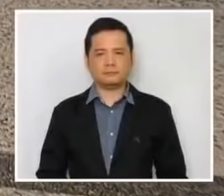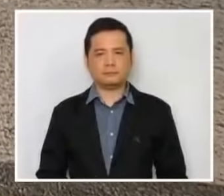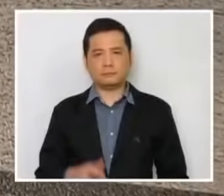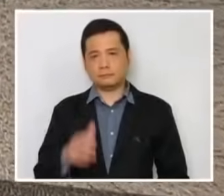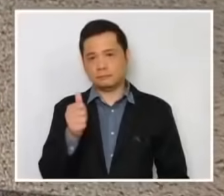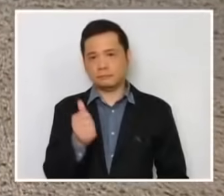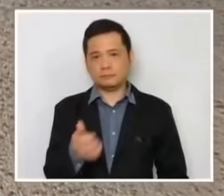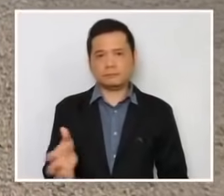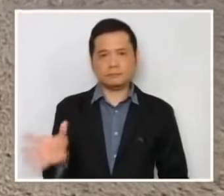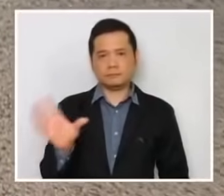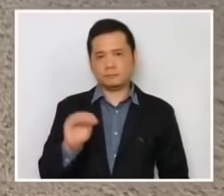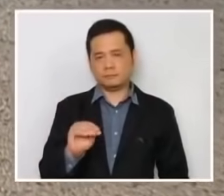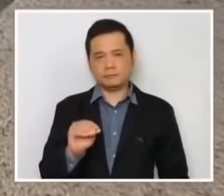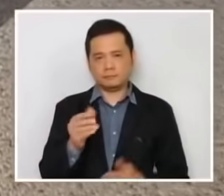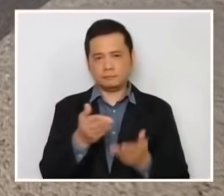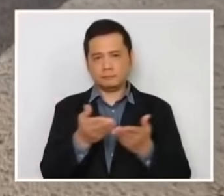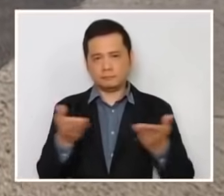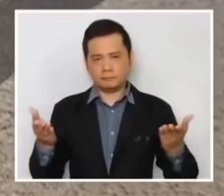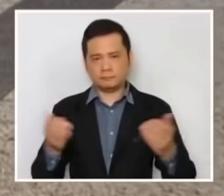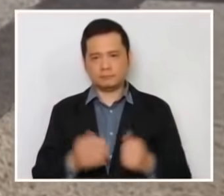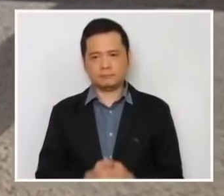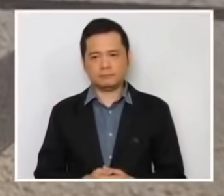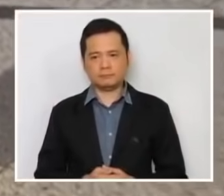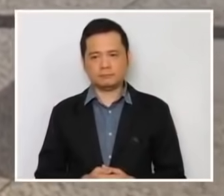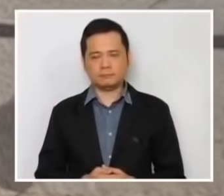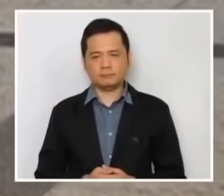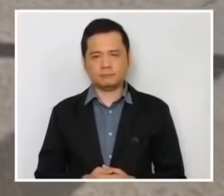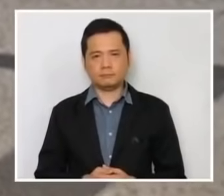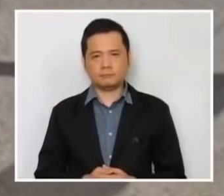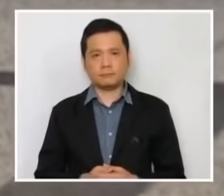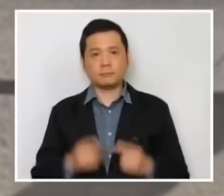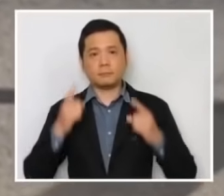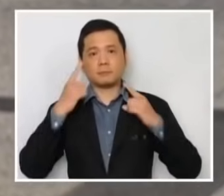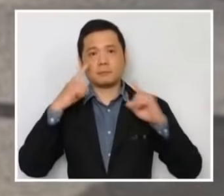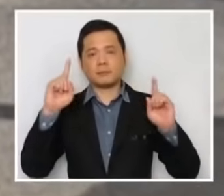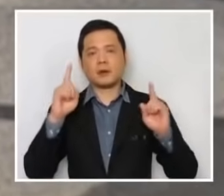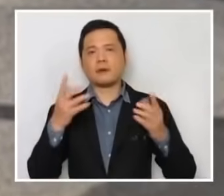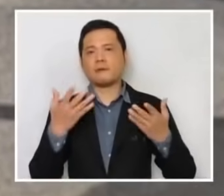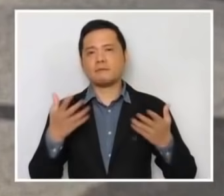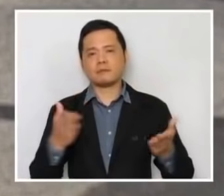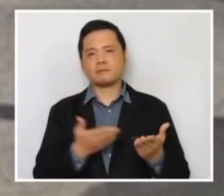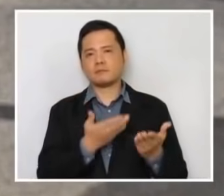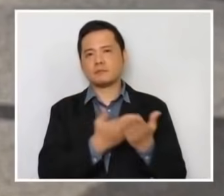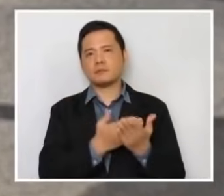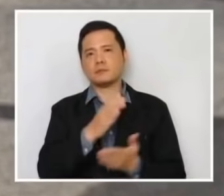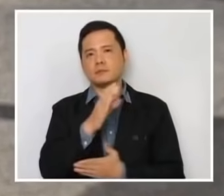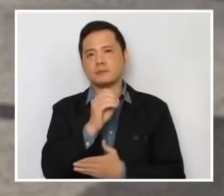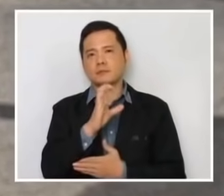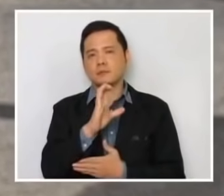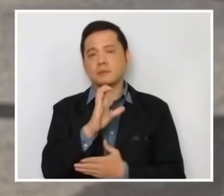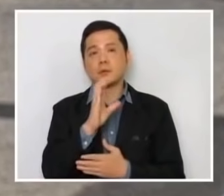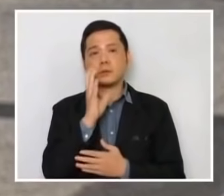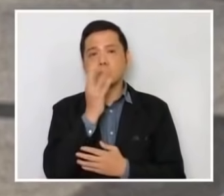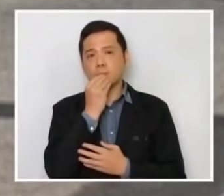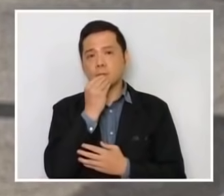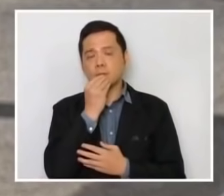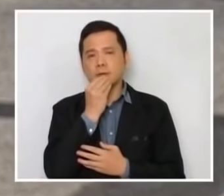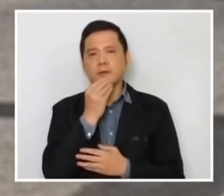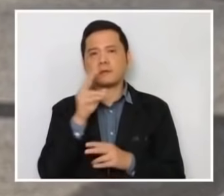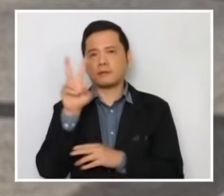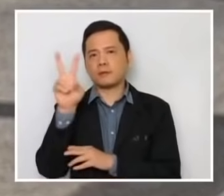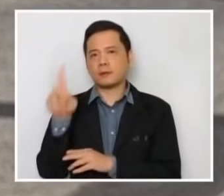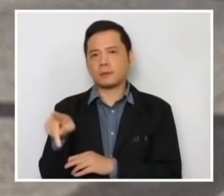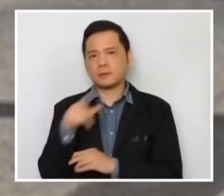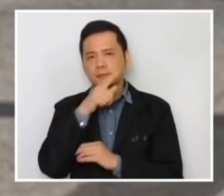Magandang gabi, bayan! Naghain na ng kanyang Certificate of Candidacy para sa pagkapangulo si Vice President